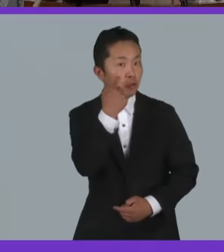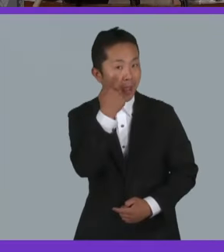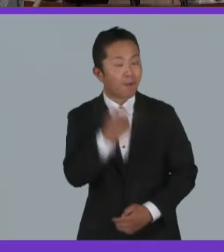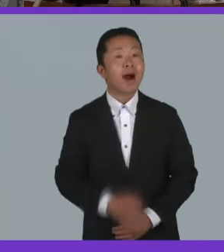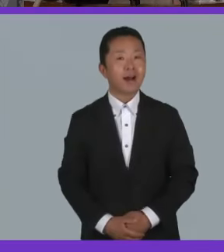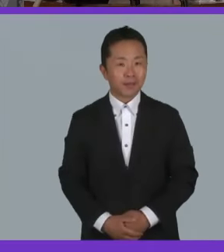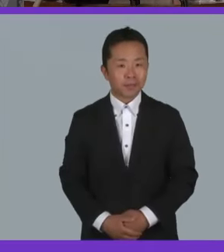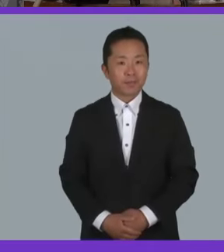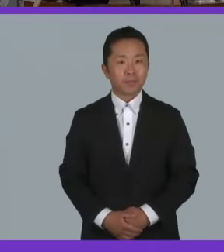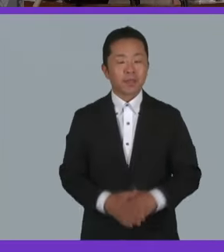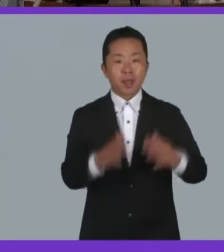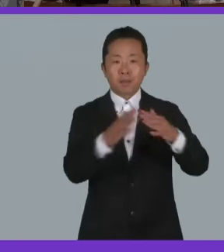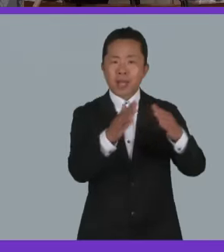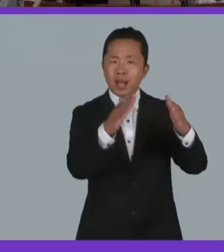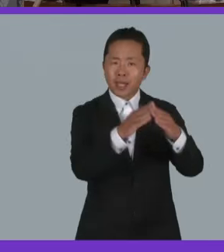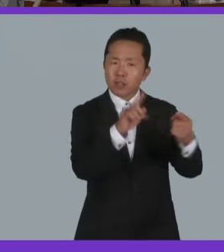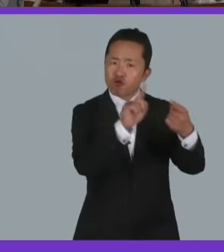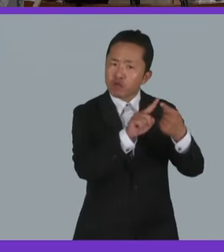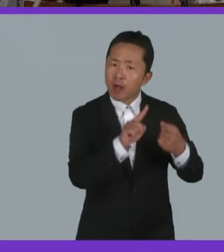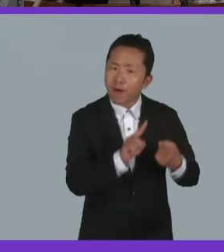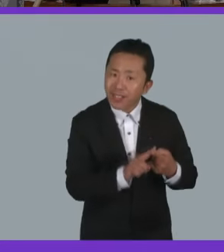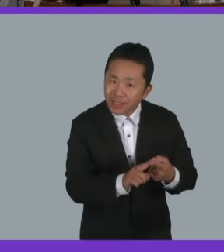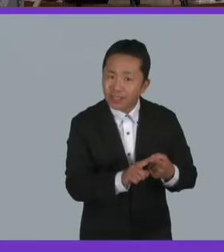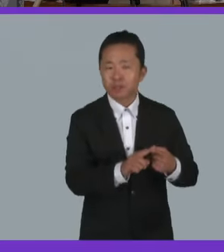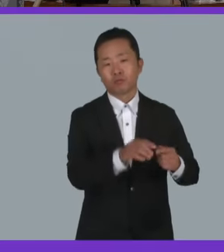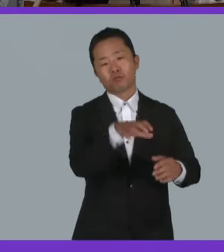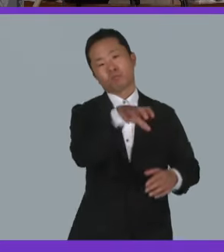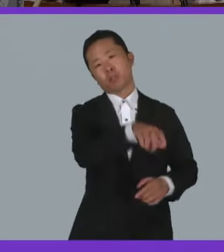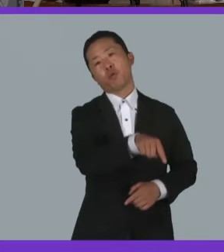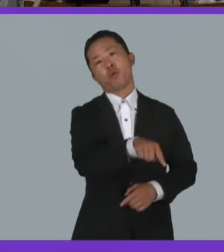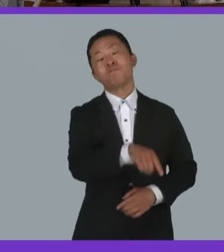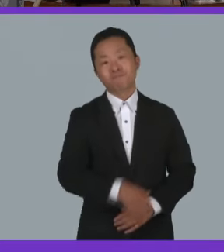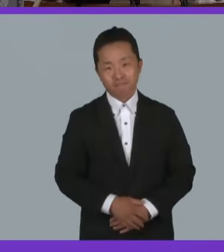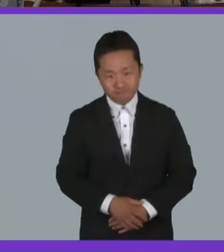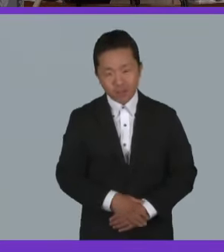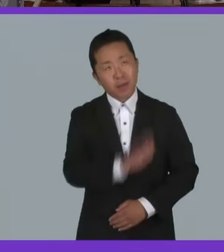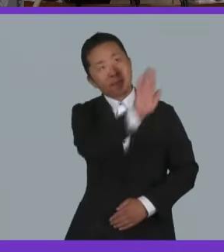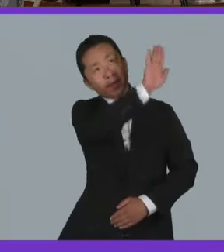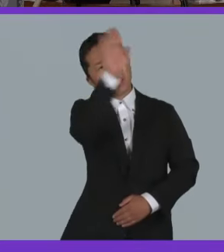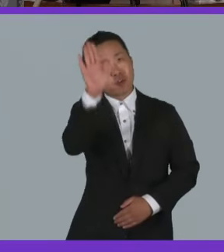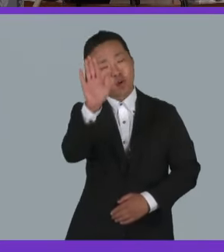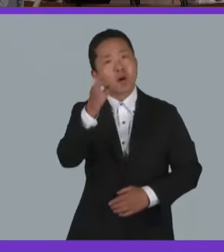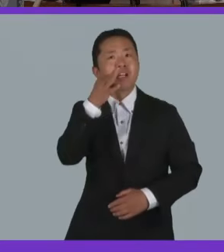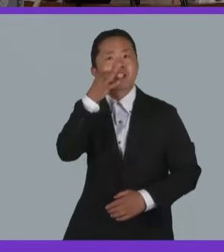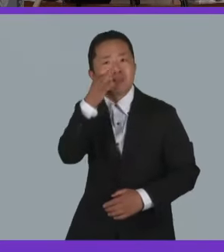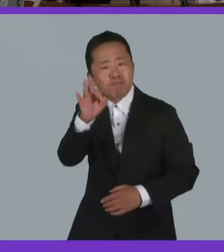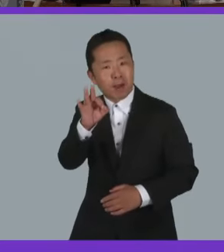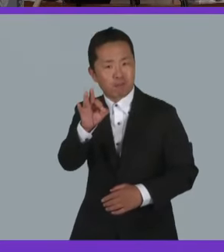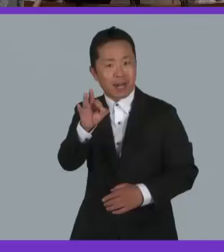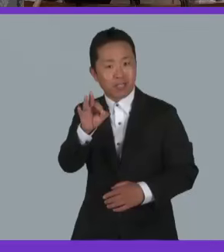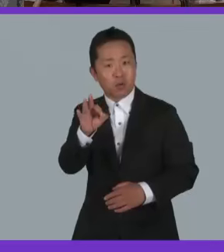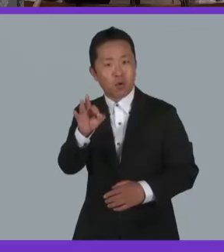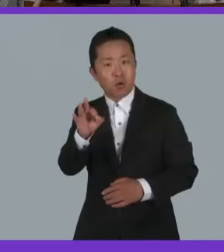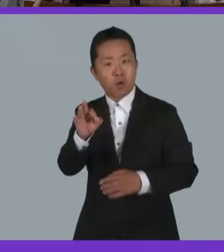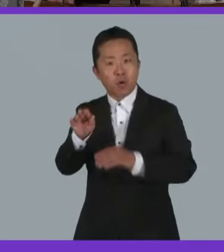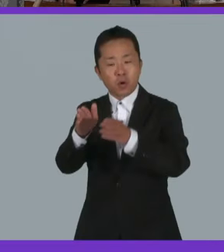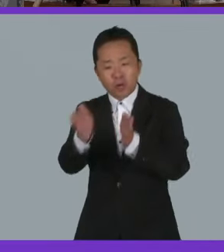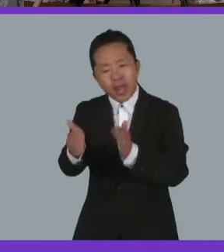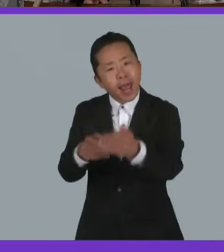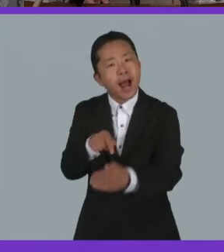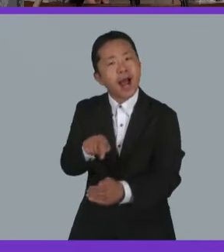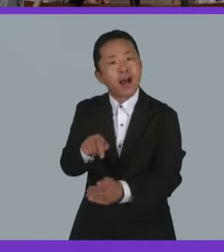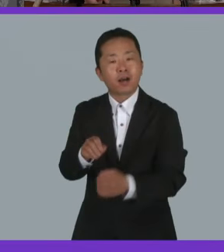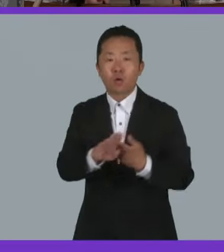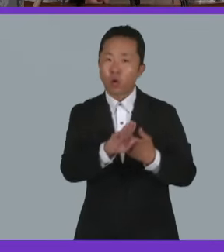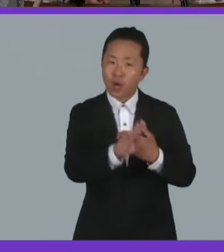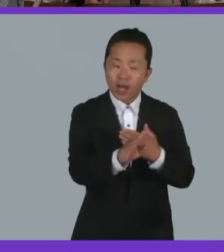にふさわしい格式ある空間です。豪天井や金箔張りの御書院一の間のほか、桂離宮に